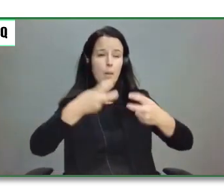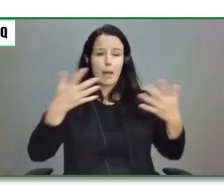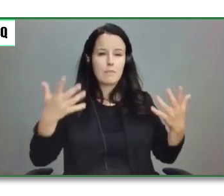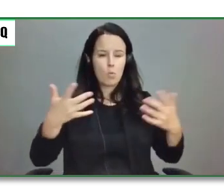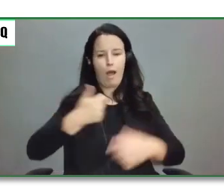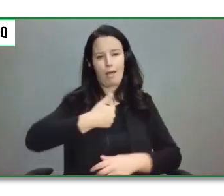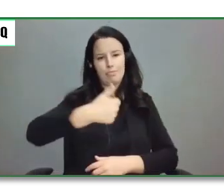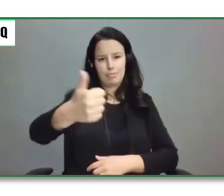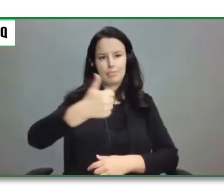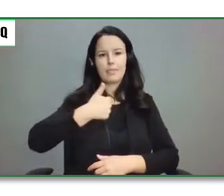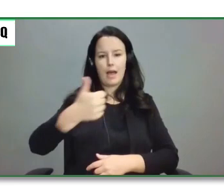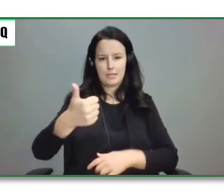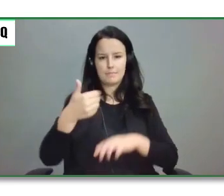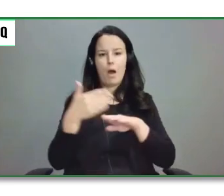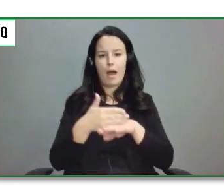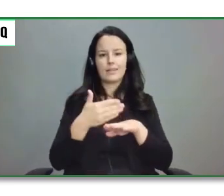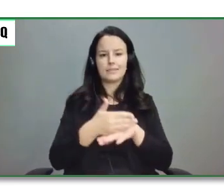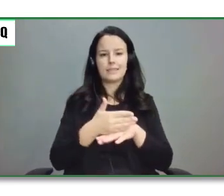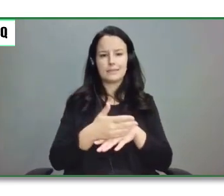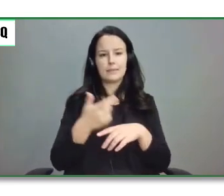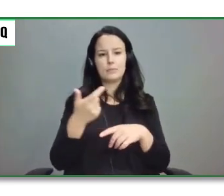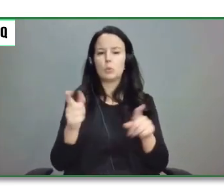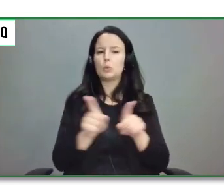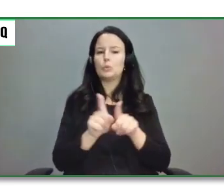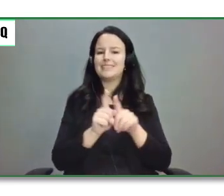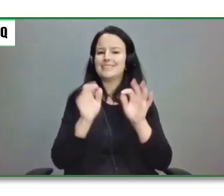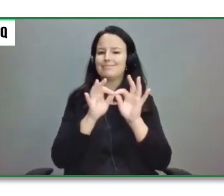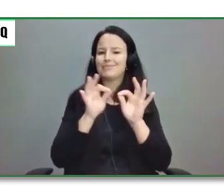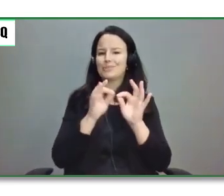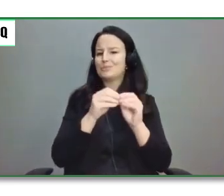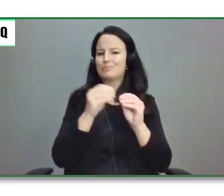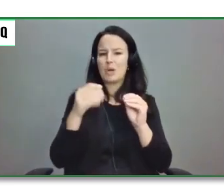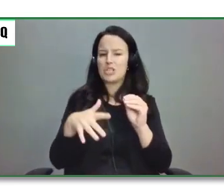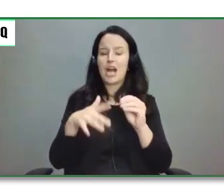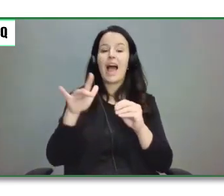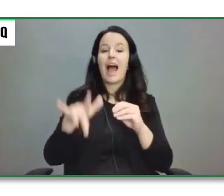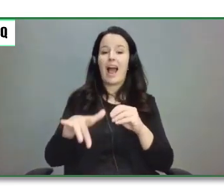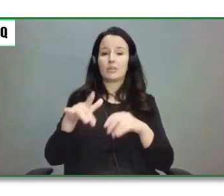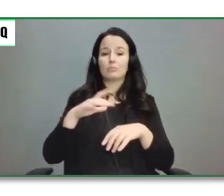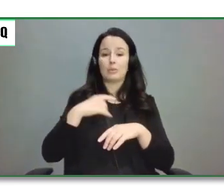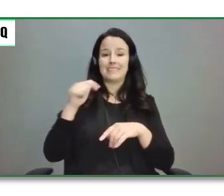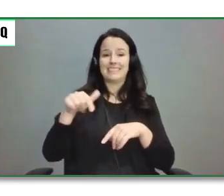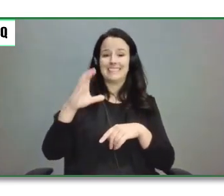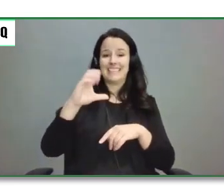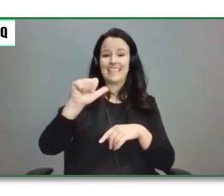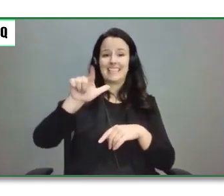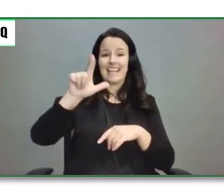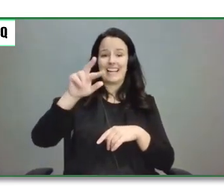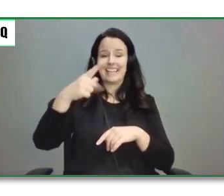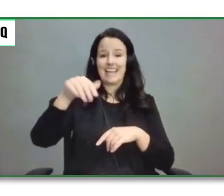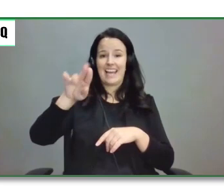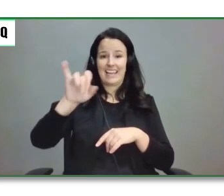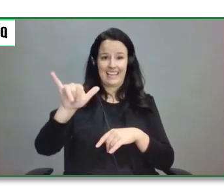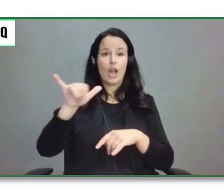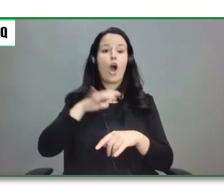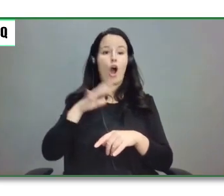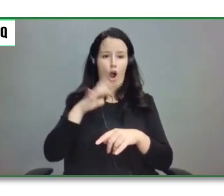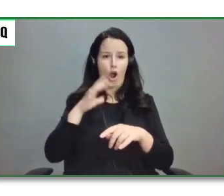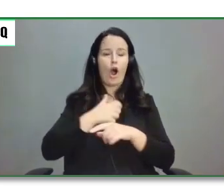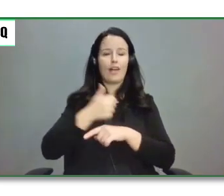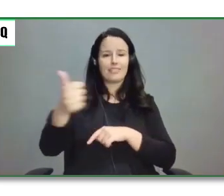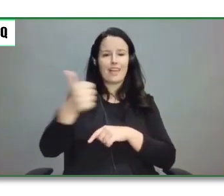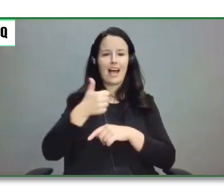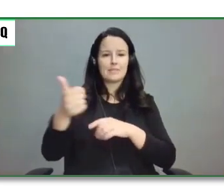accessibles et abordables. À Calgary, nous avons un programme de transport partagé de porte à porte appelé